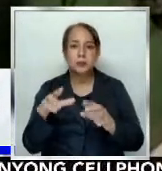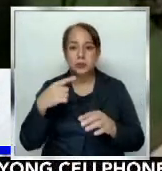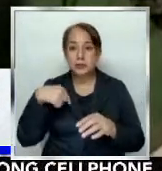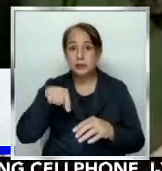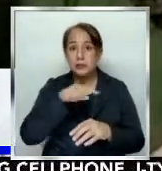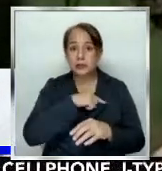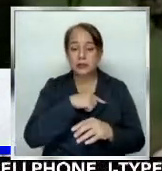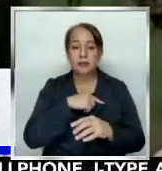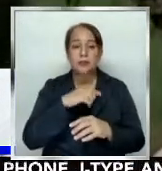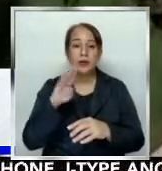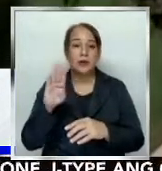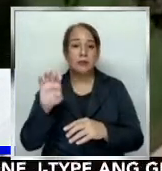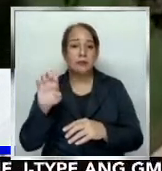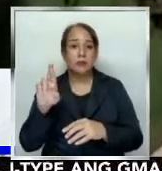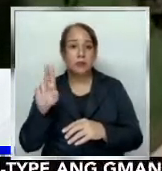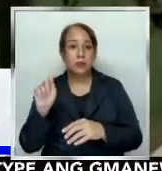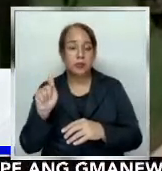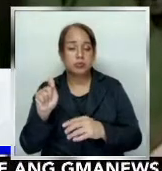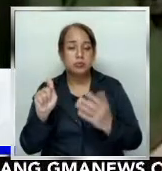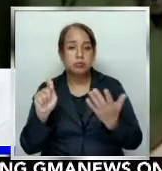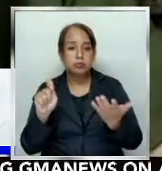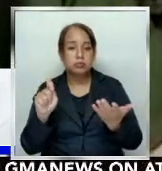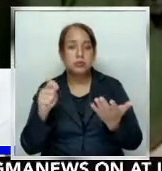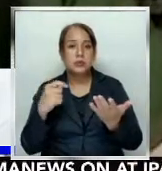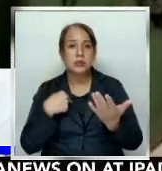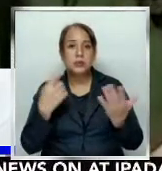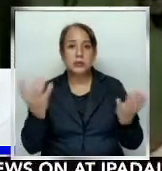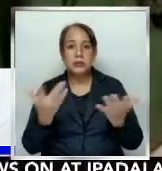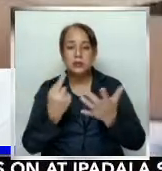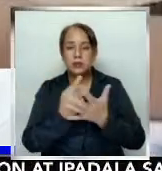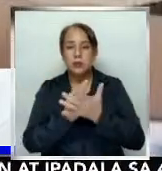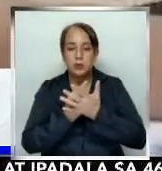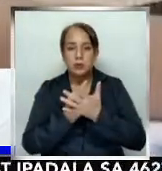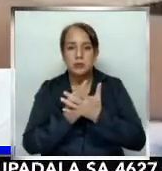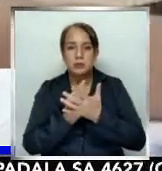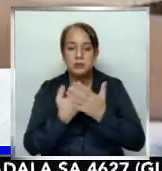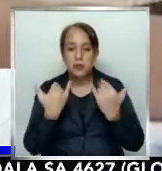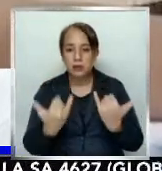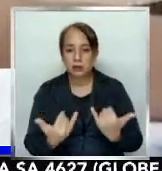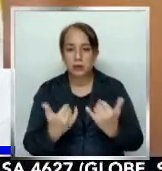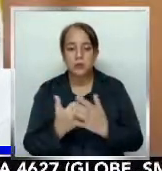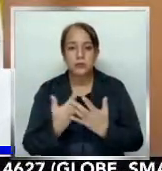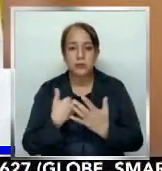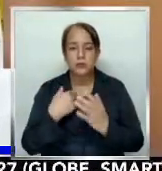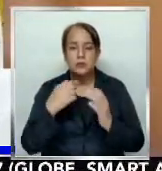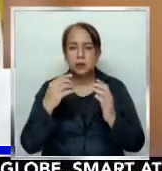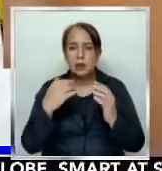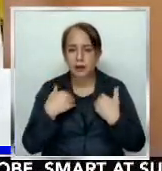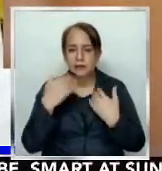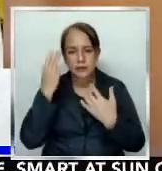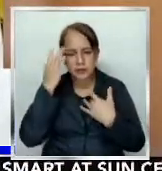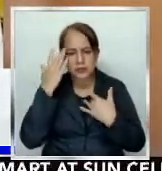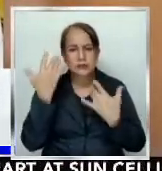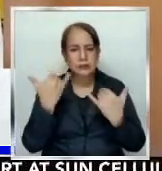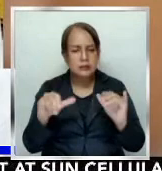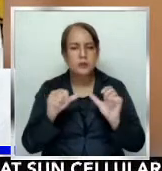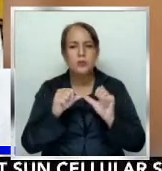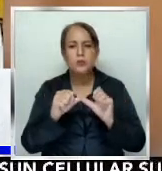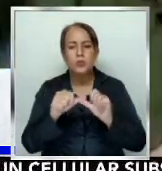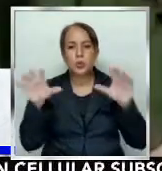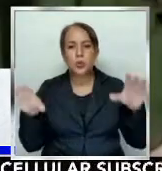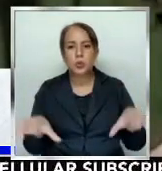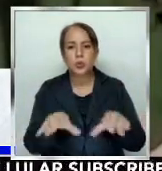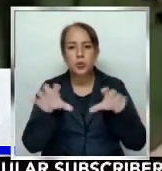birth. Kaya ito po, mga naka-quarantine po kami. Kaya kahit may mga sakit, tuloy pa rin sa trabaho ang mga